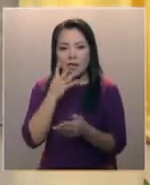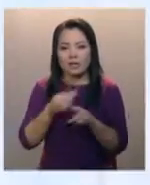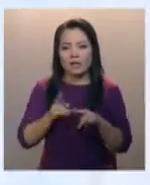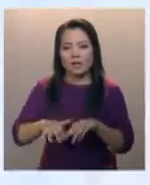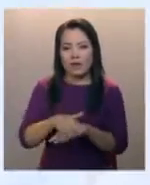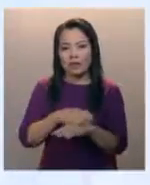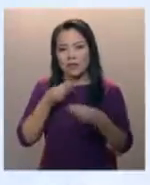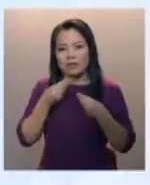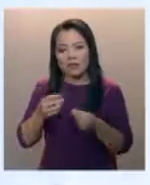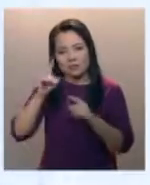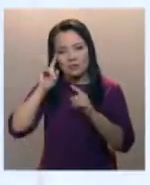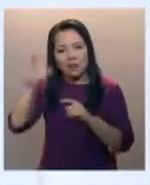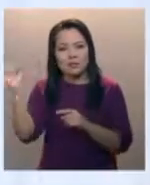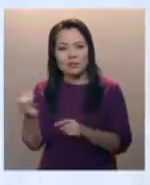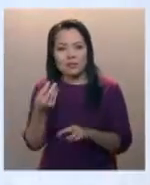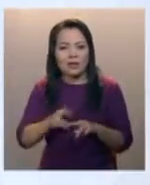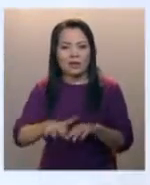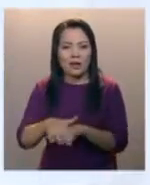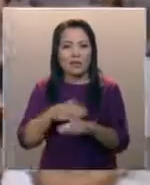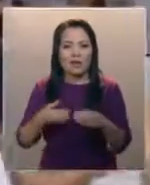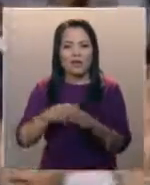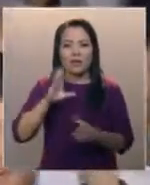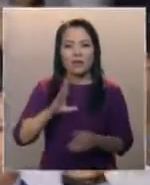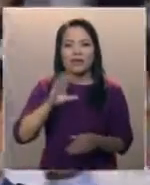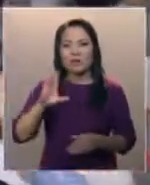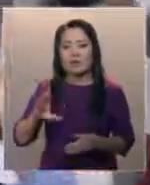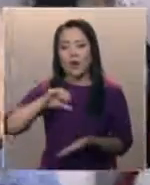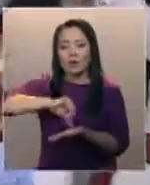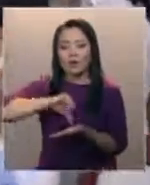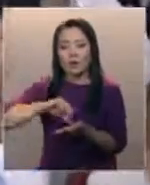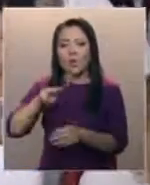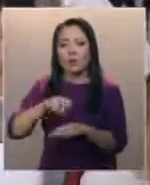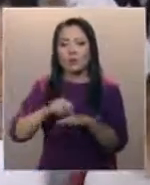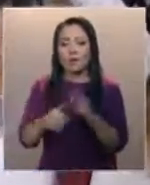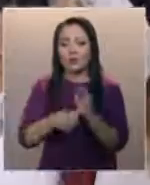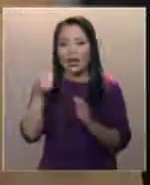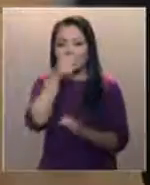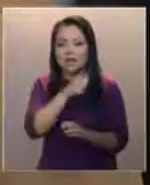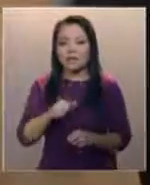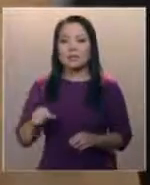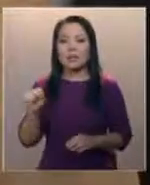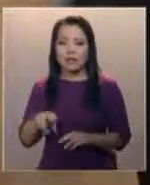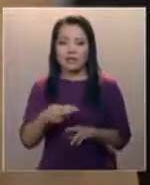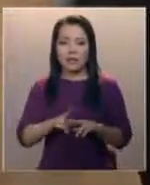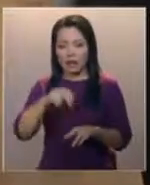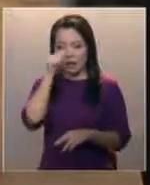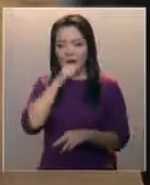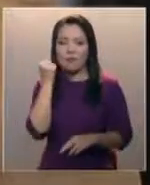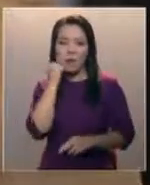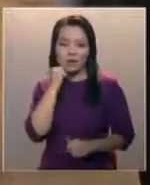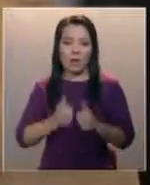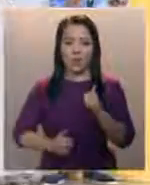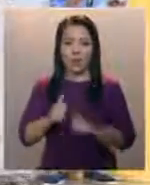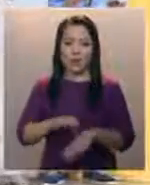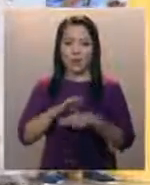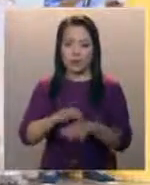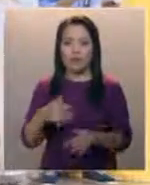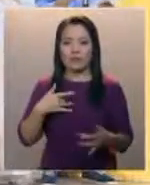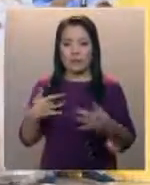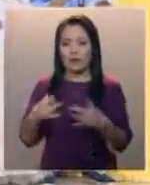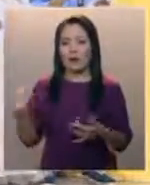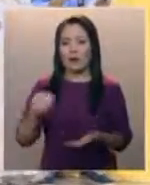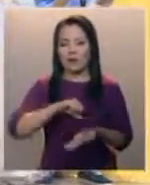танытуда. Биылғы жеңімпаз Владислав Лоскутов енді 2016 жылдың сәуір айында Мәскеуде өтетін байқауда өнер